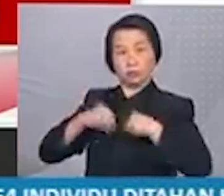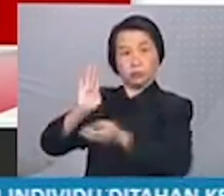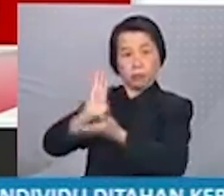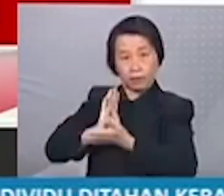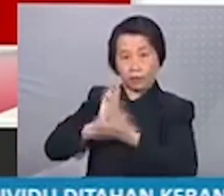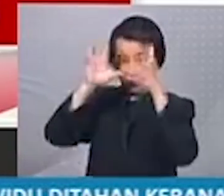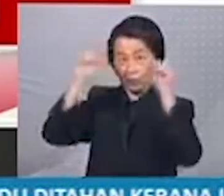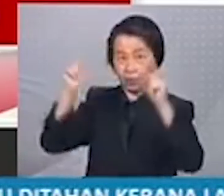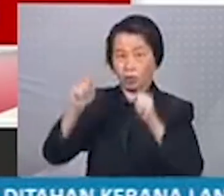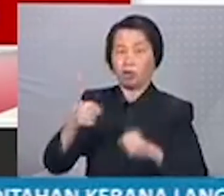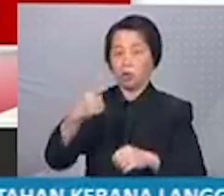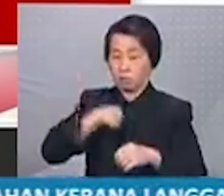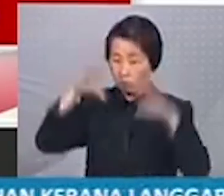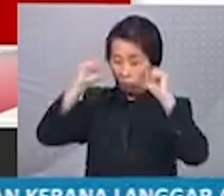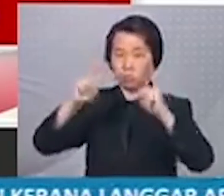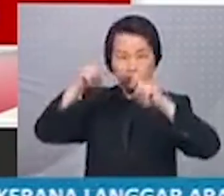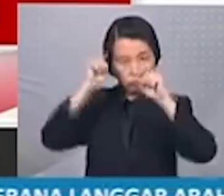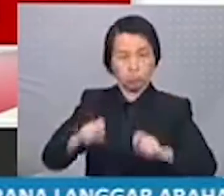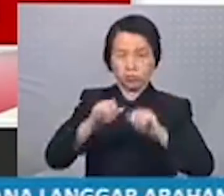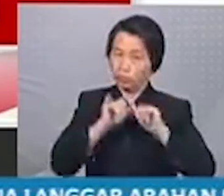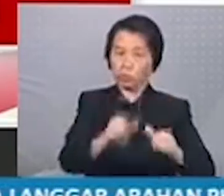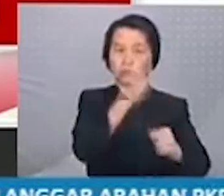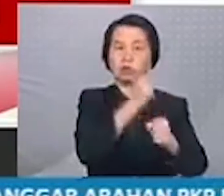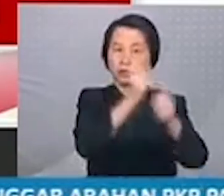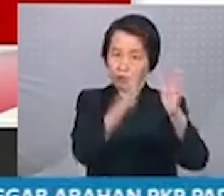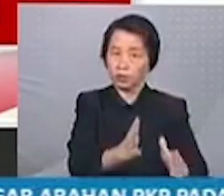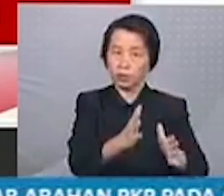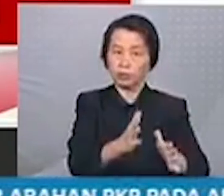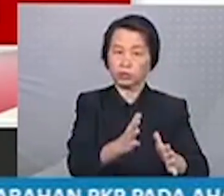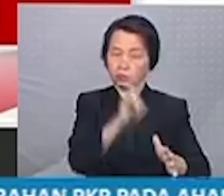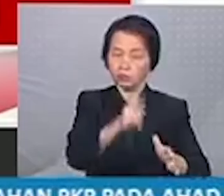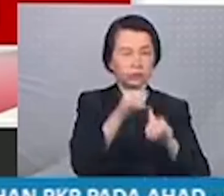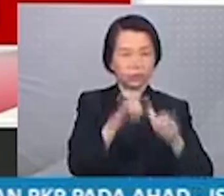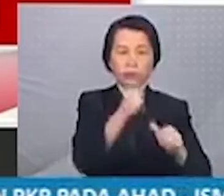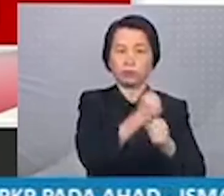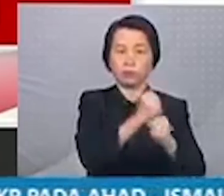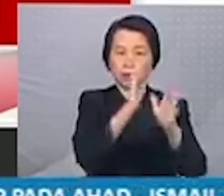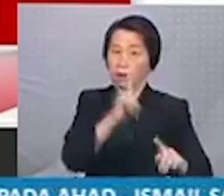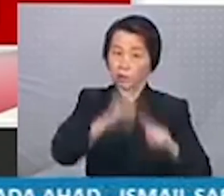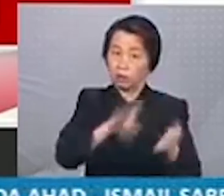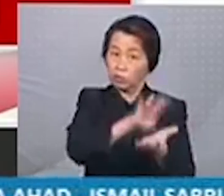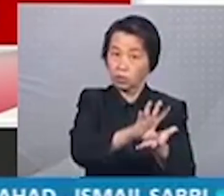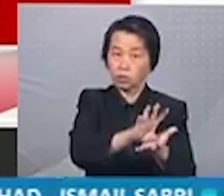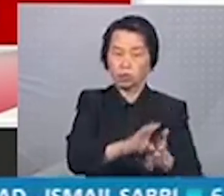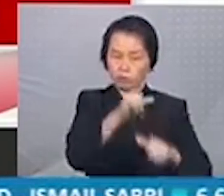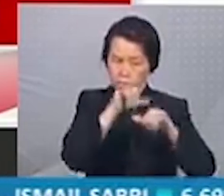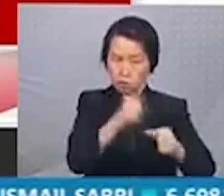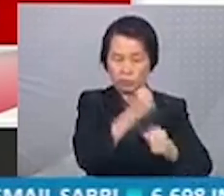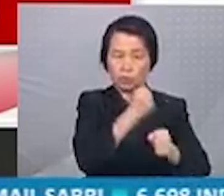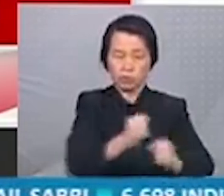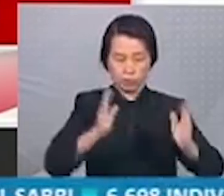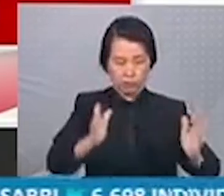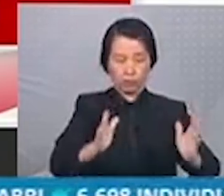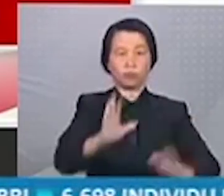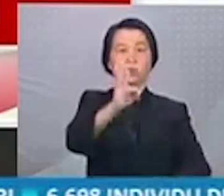mereka disyaratkan untuk mengekalkan pekerjaan mereka sekurang-kurangnya untuk tempo enam bulan yaitu